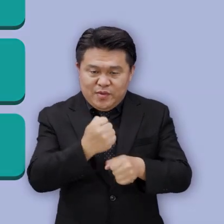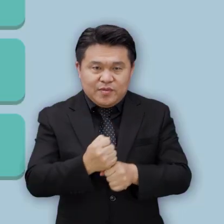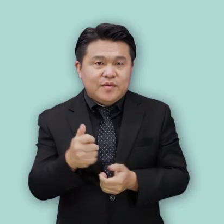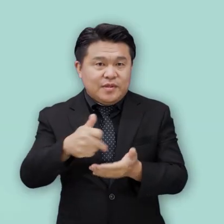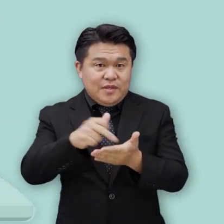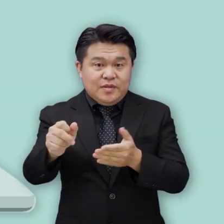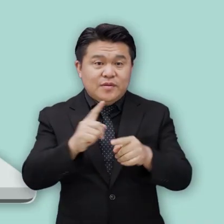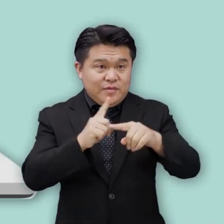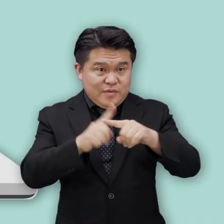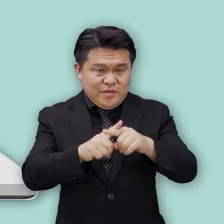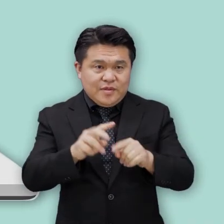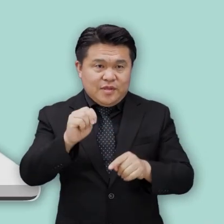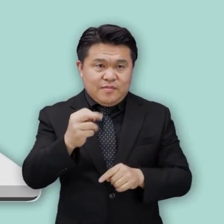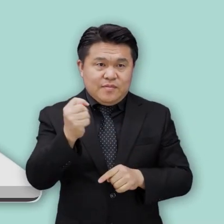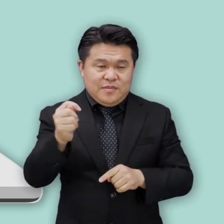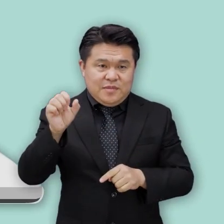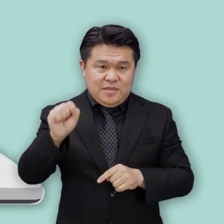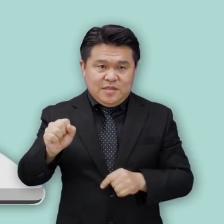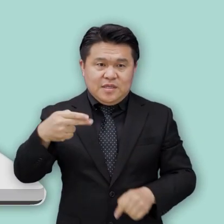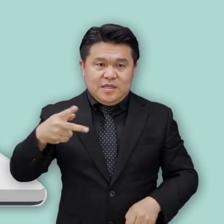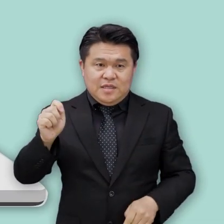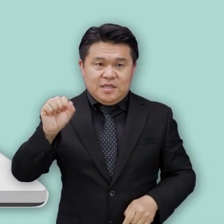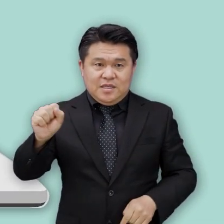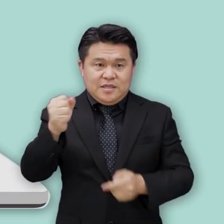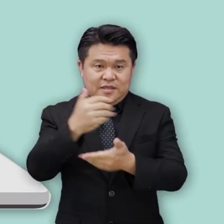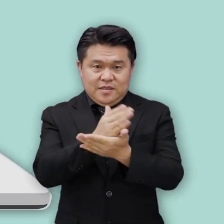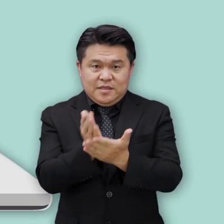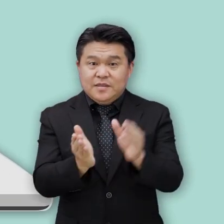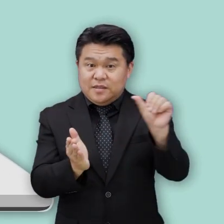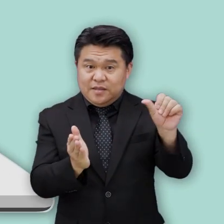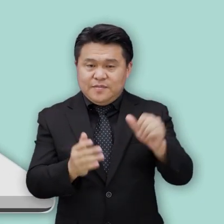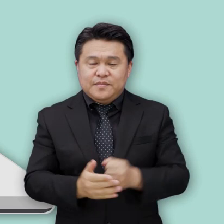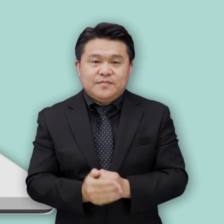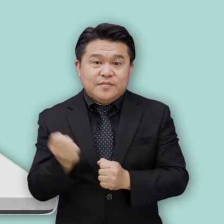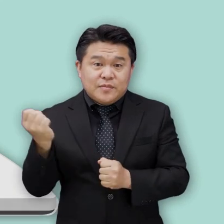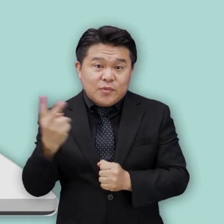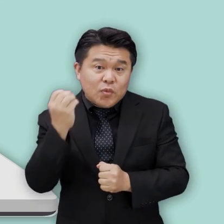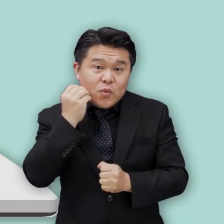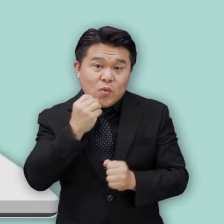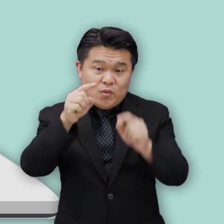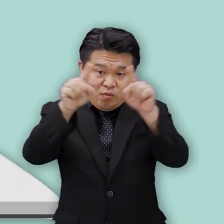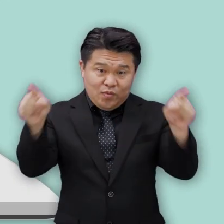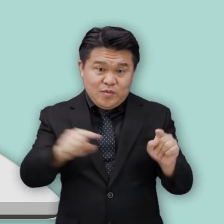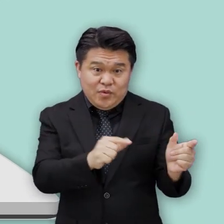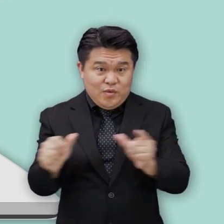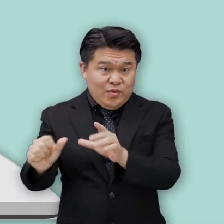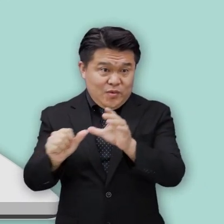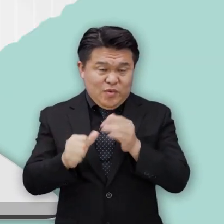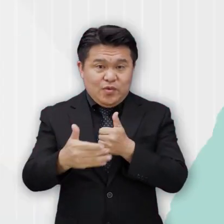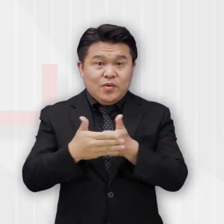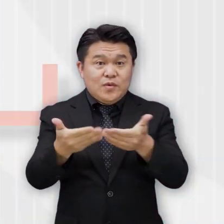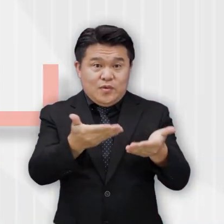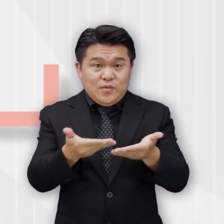있습니다. 마지막으로 웹브라우저 이용해서도 다양한 금융정보를 확인하실 수 있습니다.